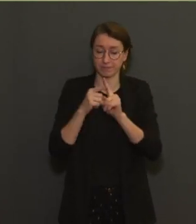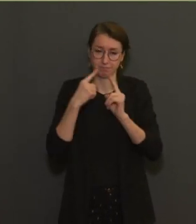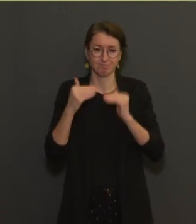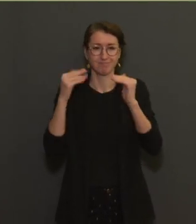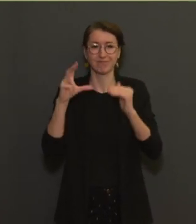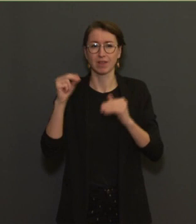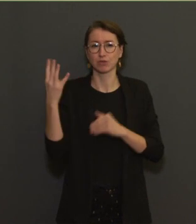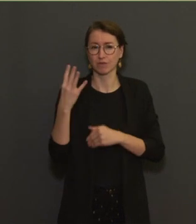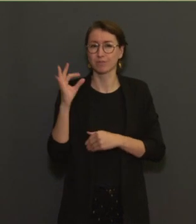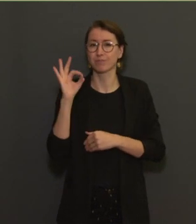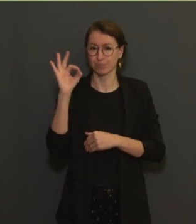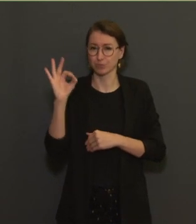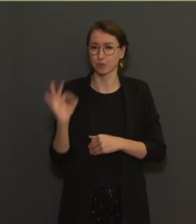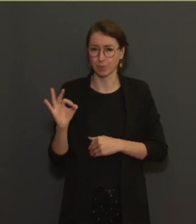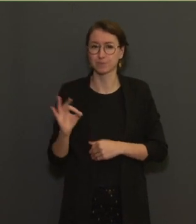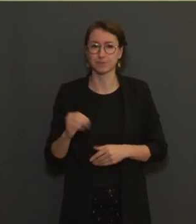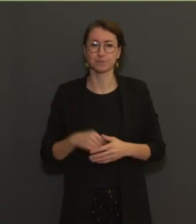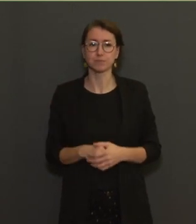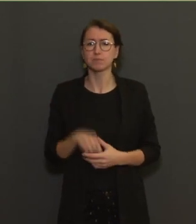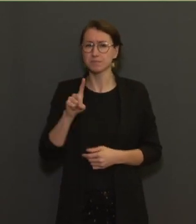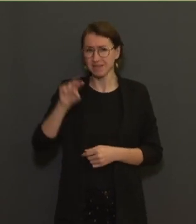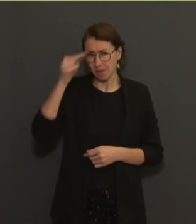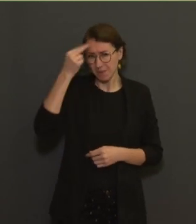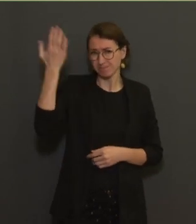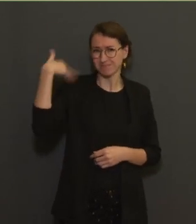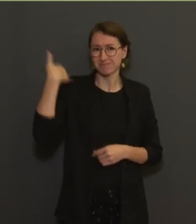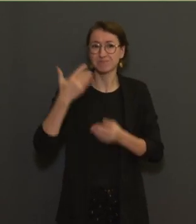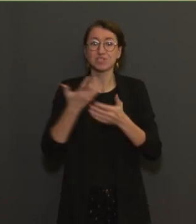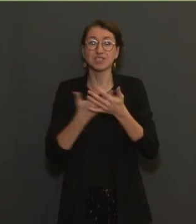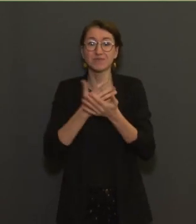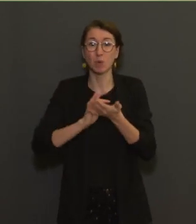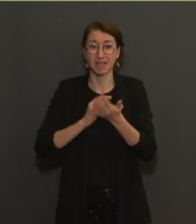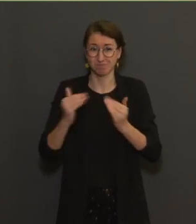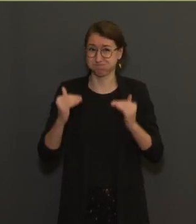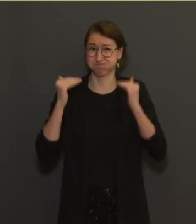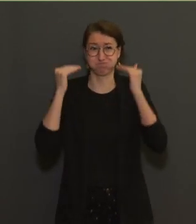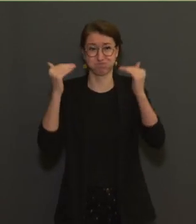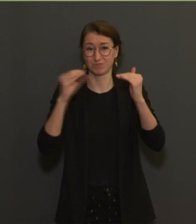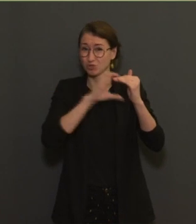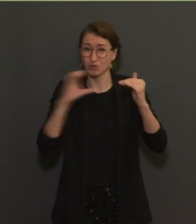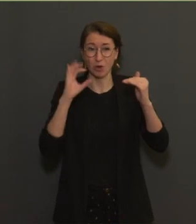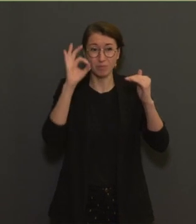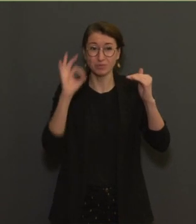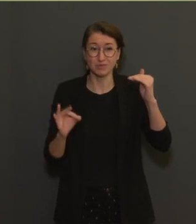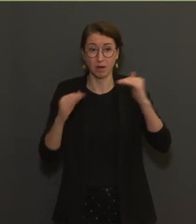que nous avions durant les moyennes des semaines précédentes, où une augmentation de 100% était pratiquement la règle.